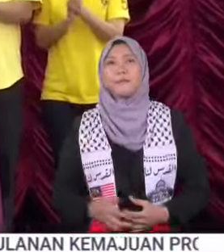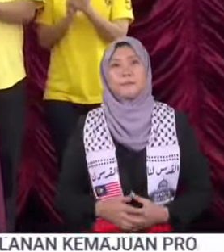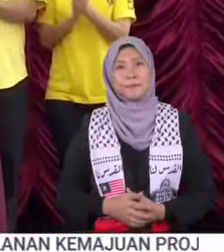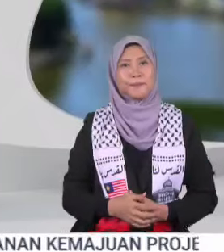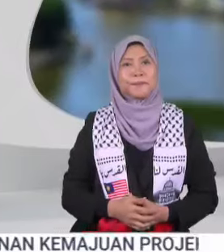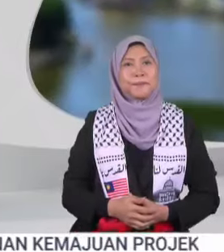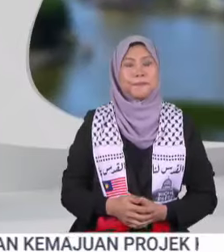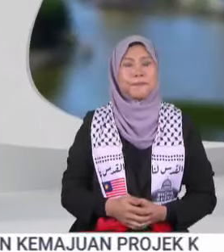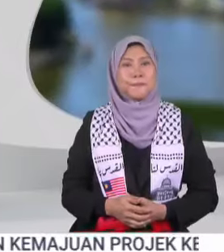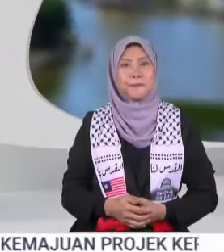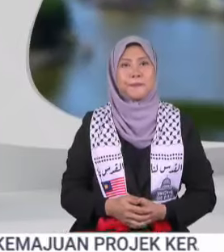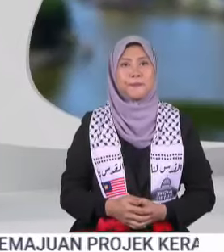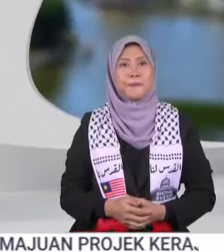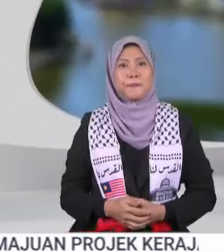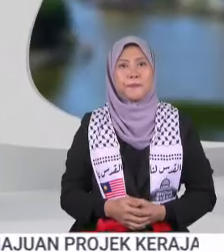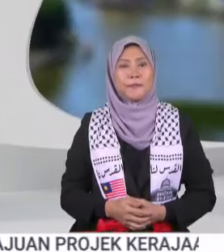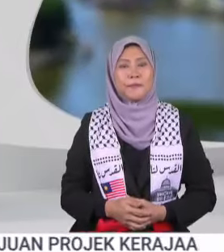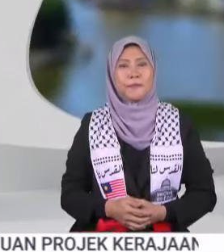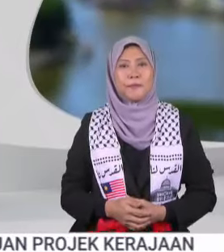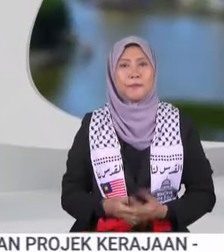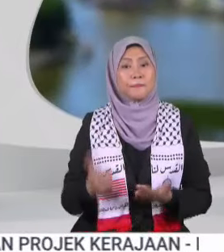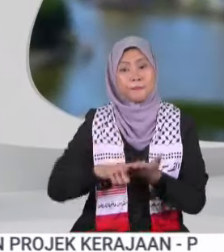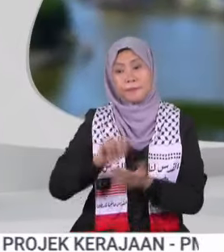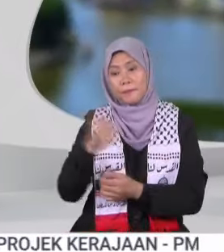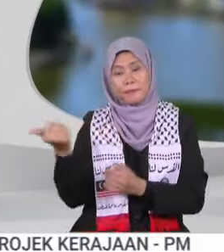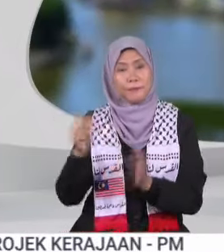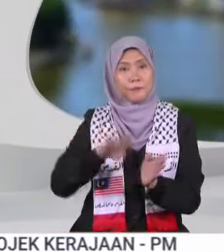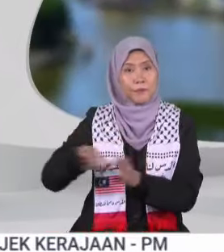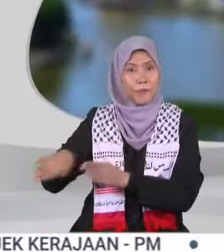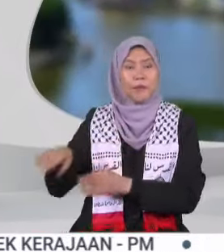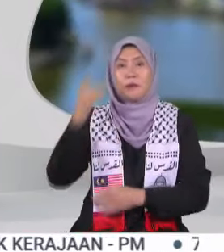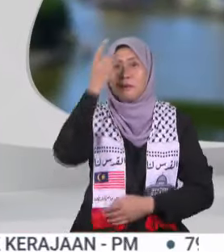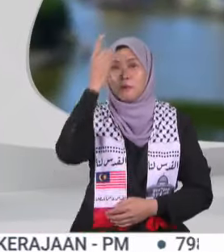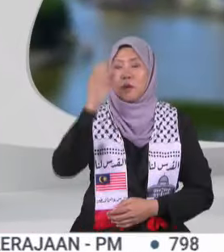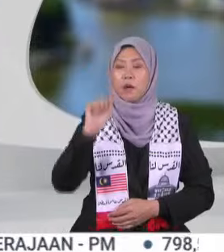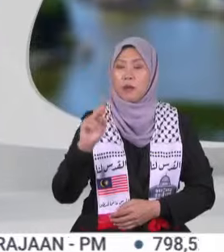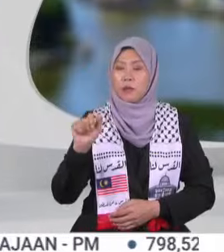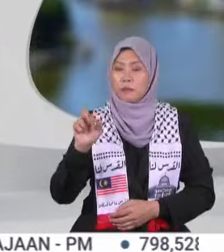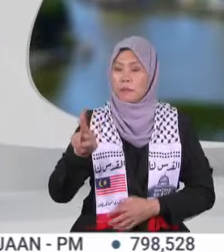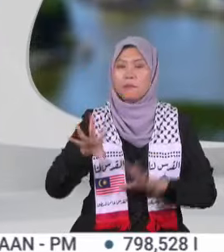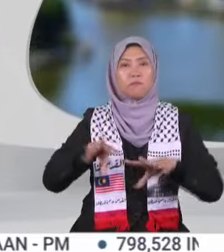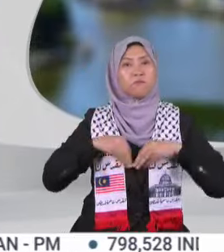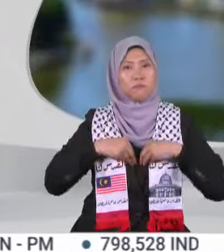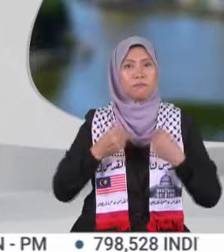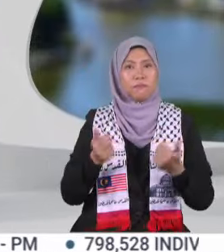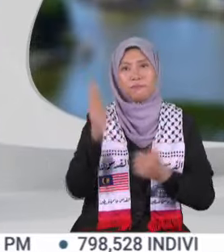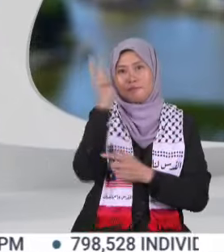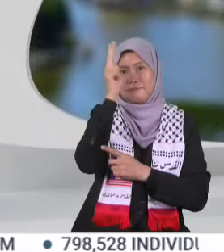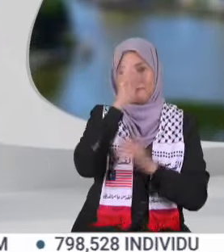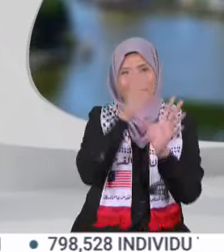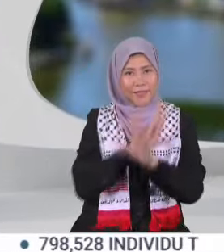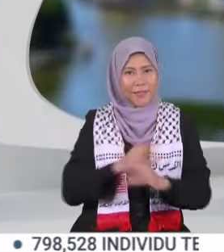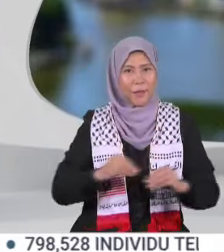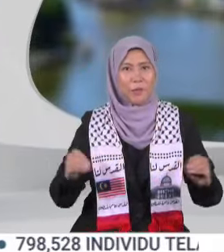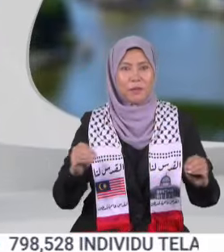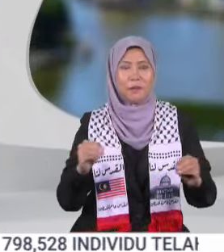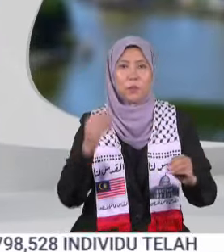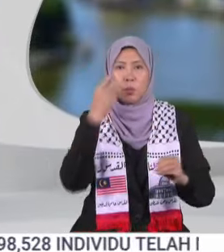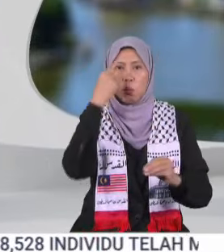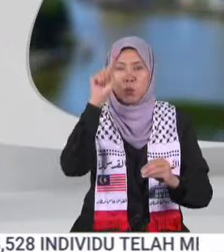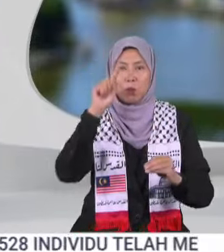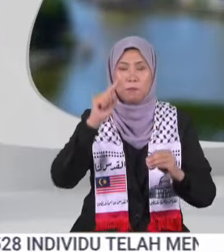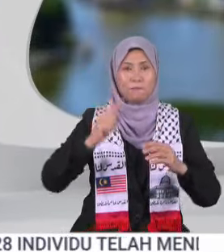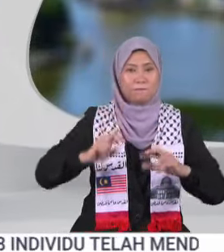Kuching dalam perkembangan lain Datuk Amar Dr SIM menyambut baik hasrat kerajaan Sarawak untuk menstruktur dasar